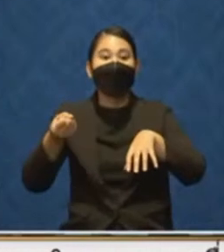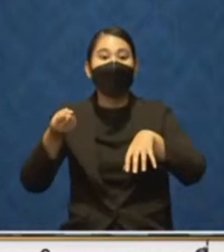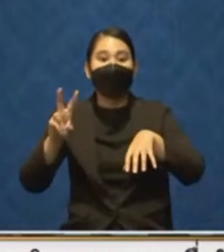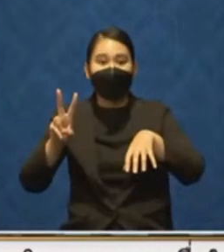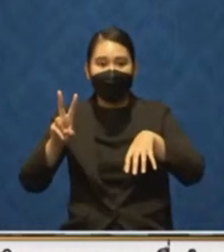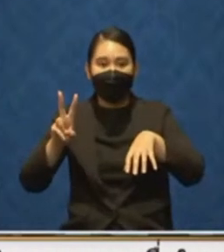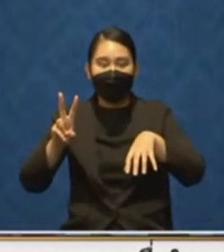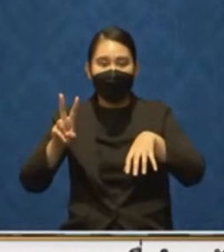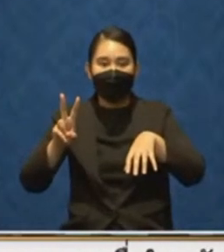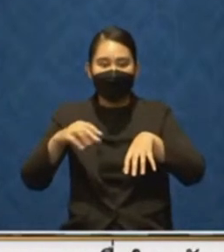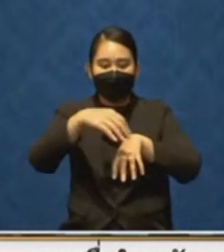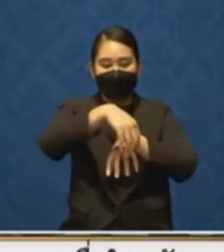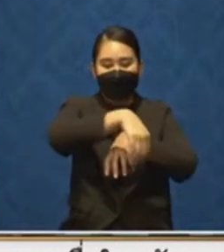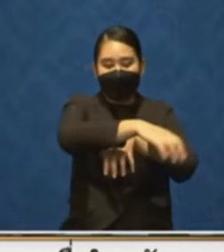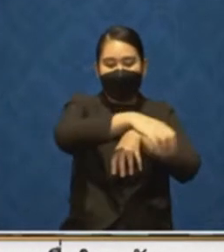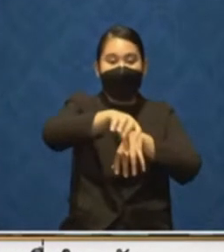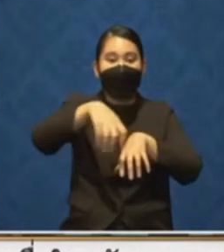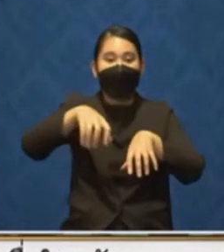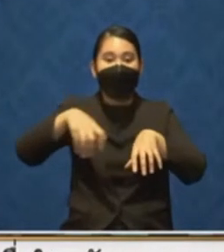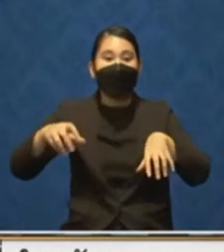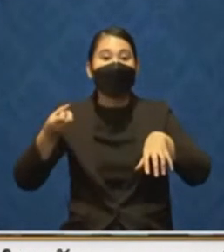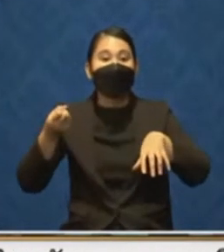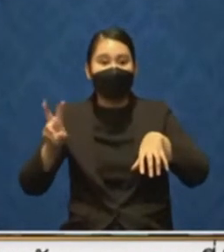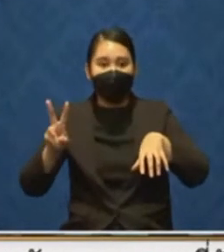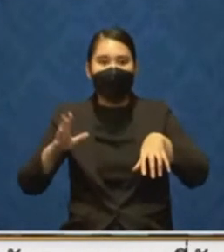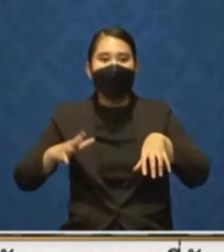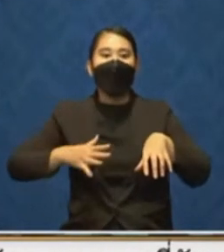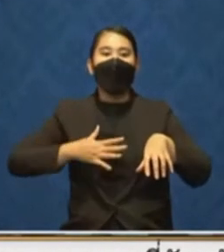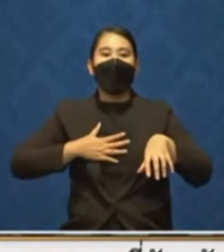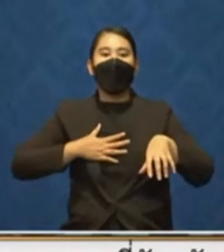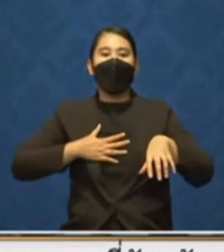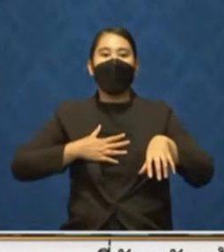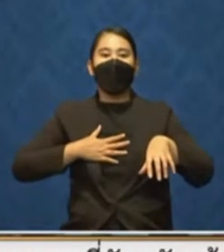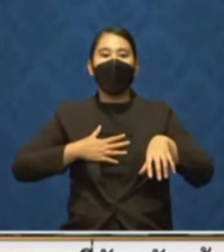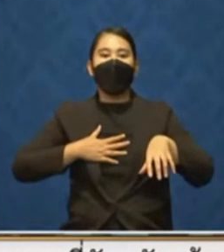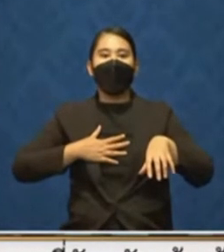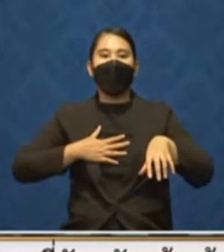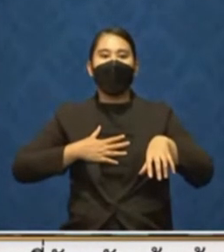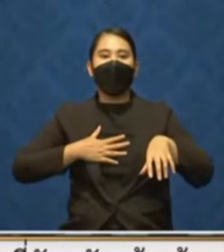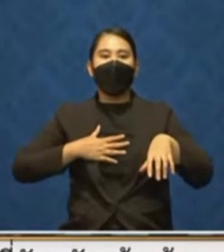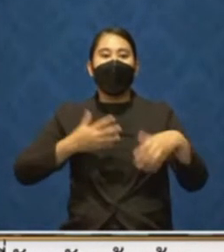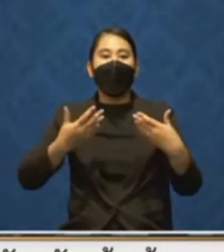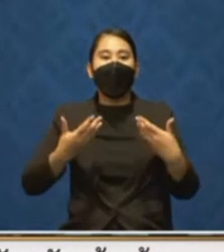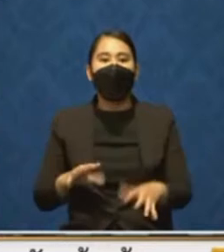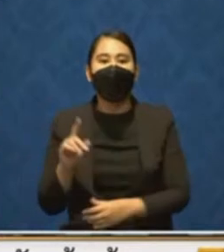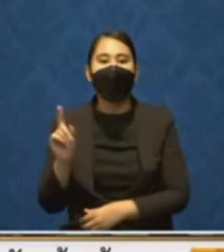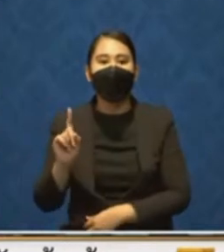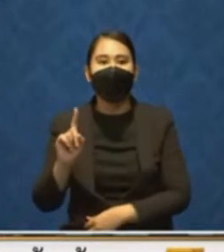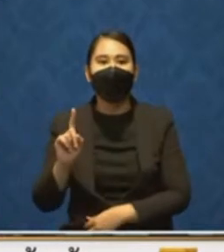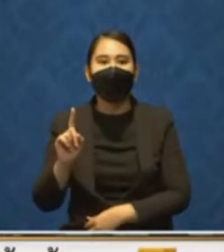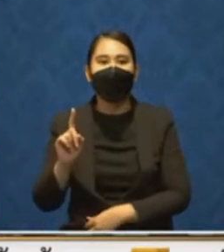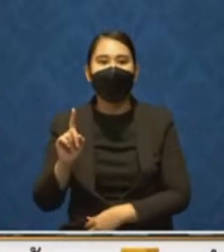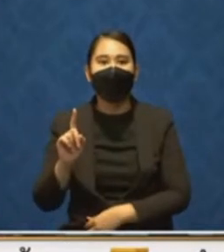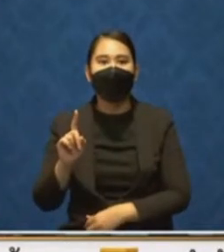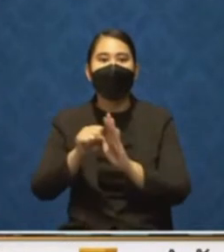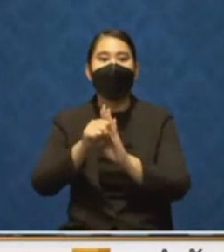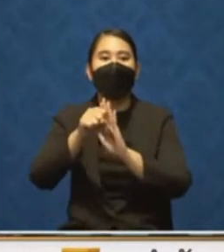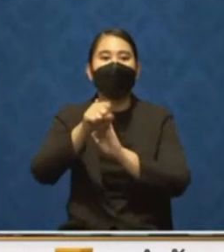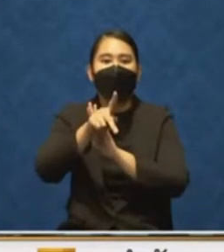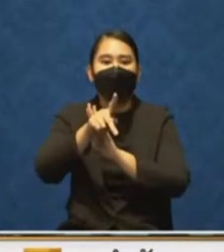ซื้อจัดจ้างโดย12เขตคุณพระช่วยกดว่าสุพรรณบุรี